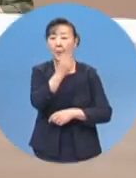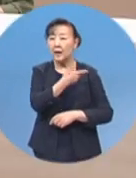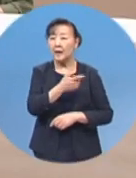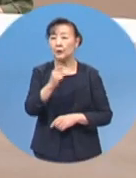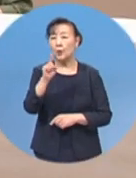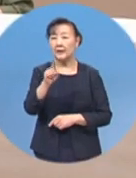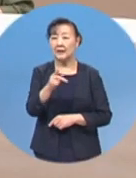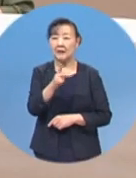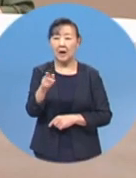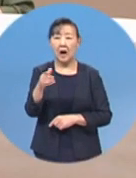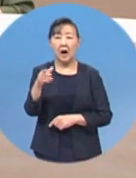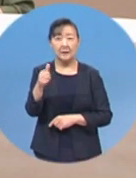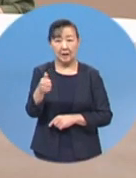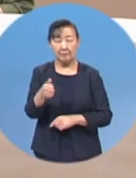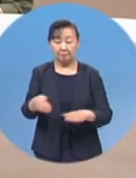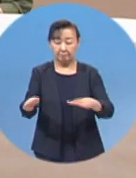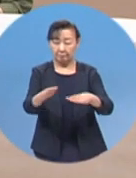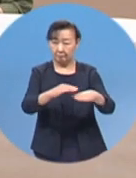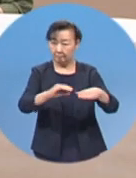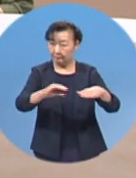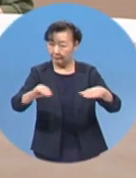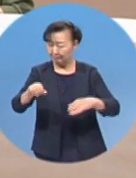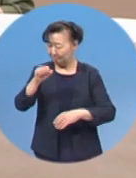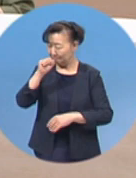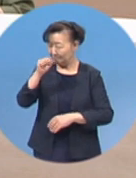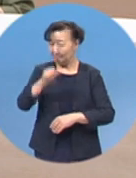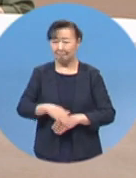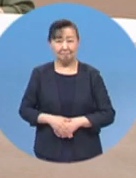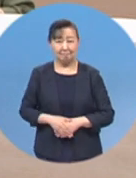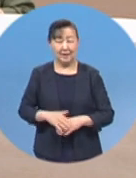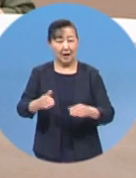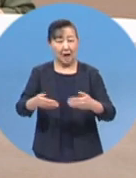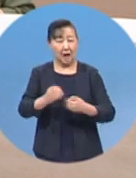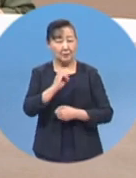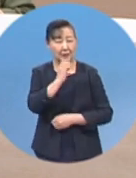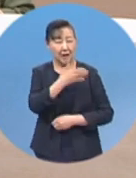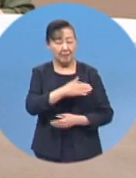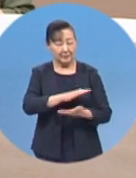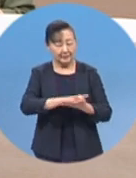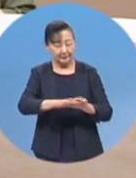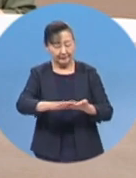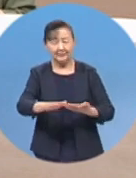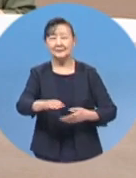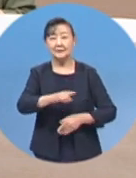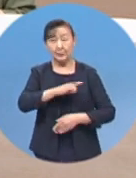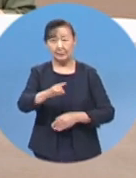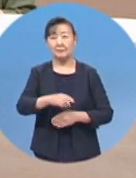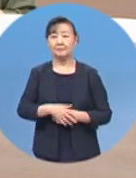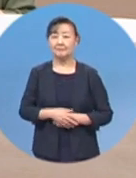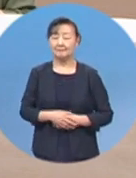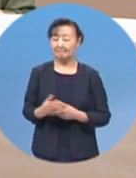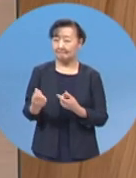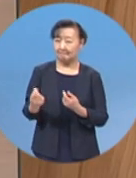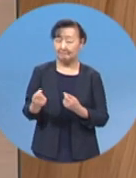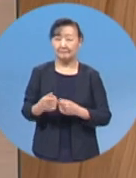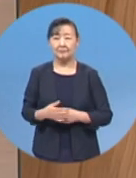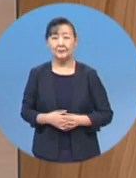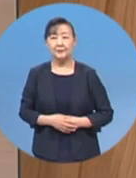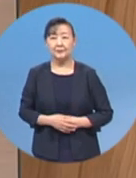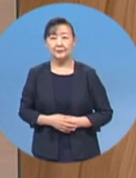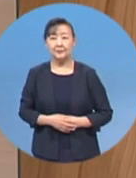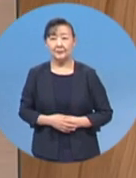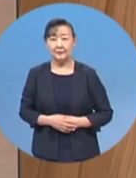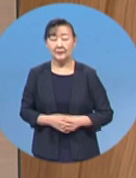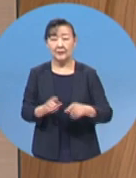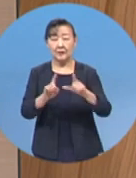。 バラと干潟いいですね。春バラは今が一番綺麗な時期ですものね。 そうですね。